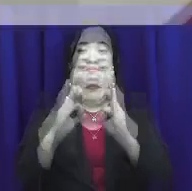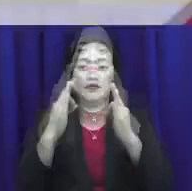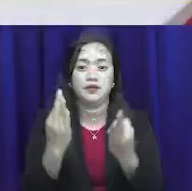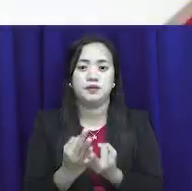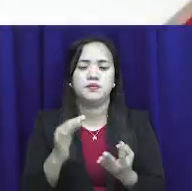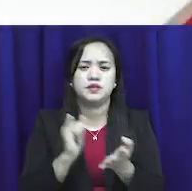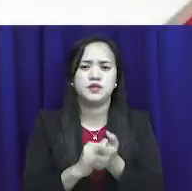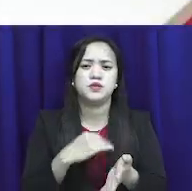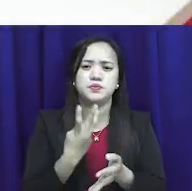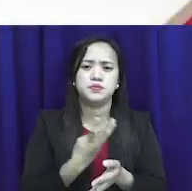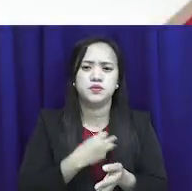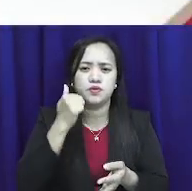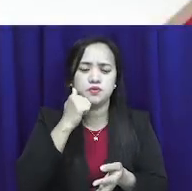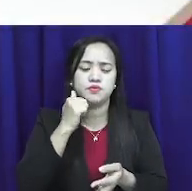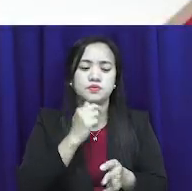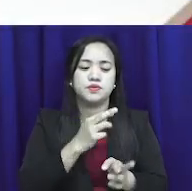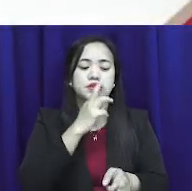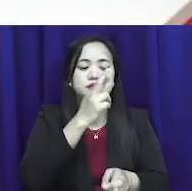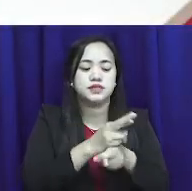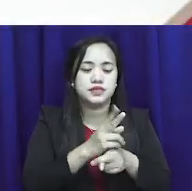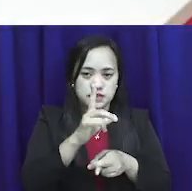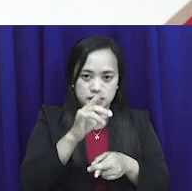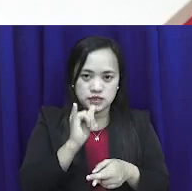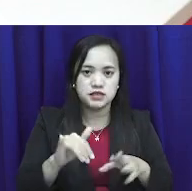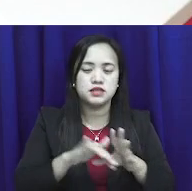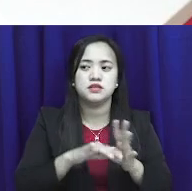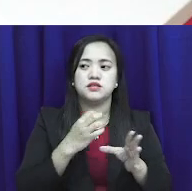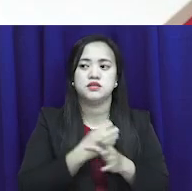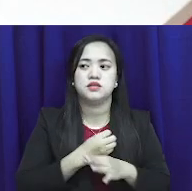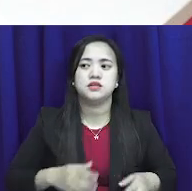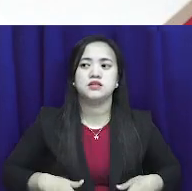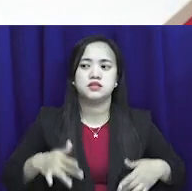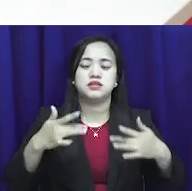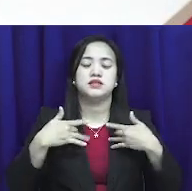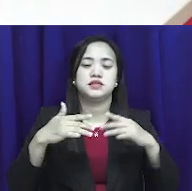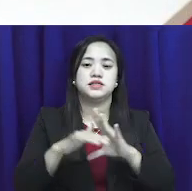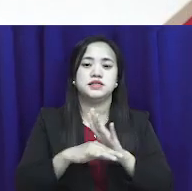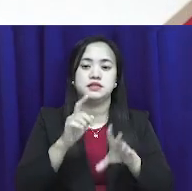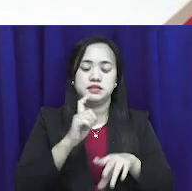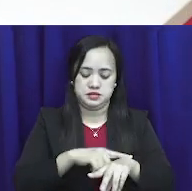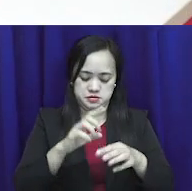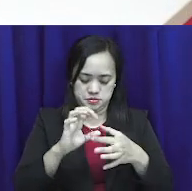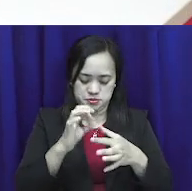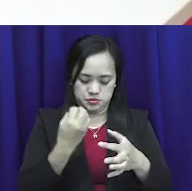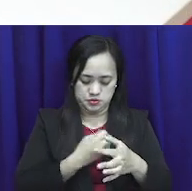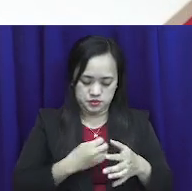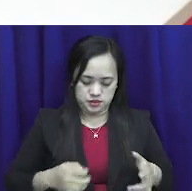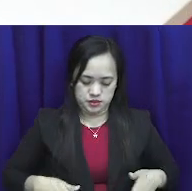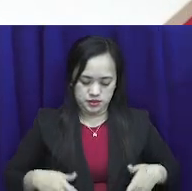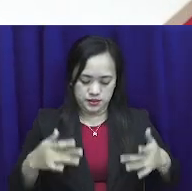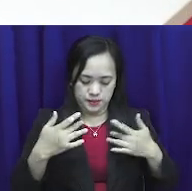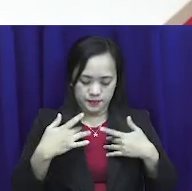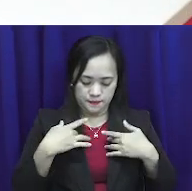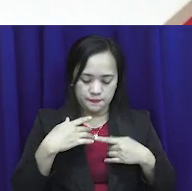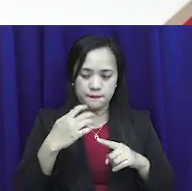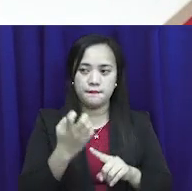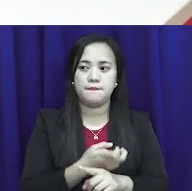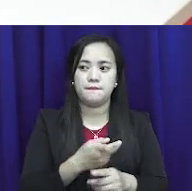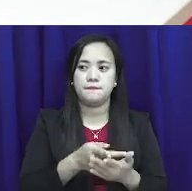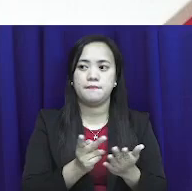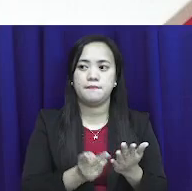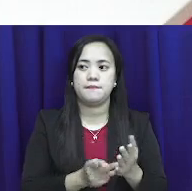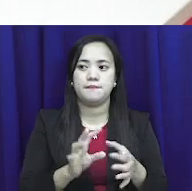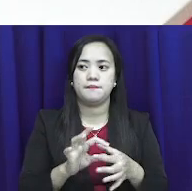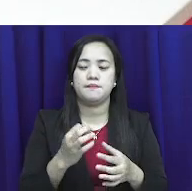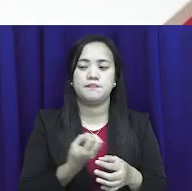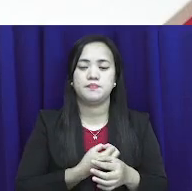nilalagay ang reality po na ito lalong-lalo na sa atin pong mga ah sa atin pong particular service